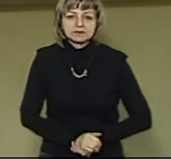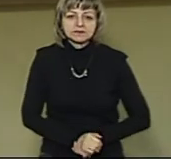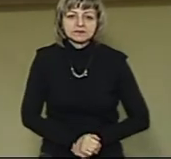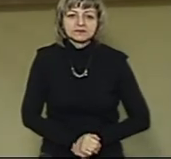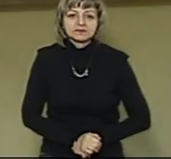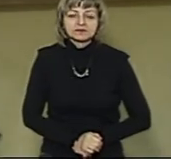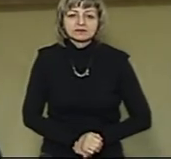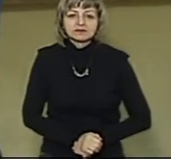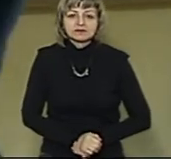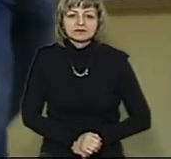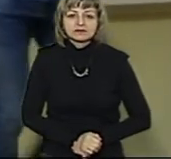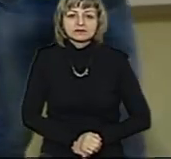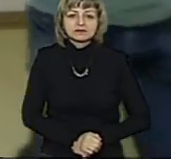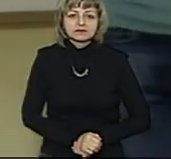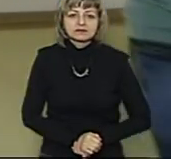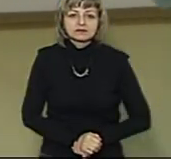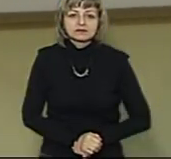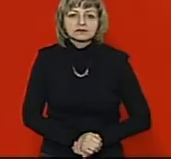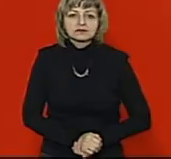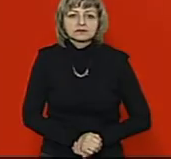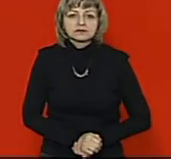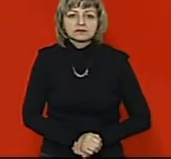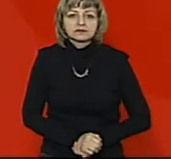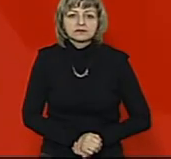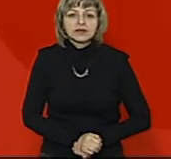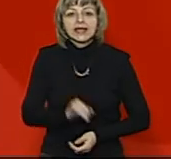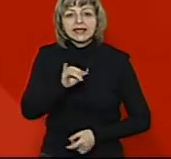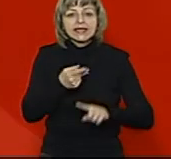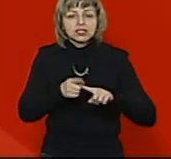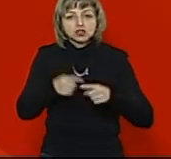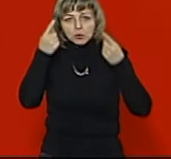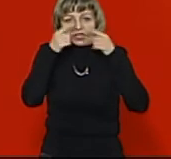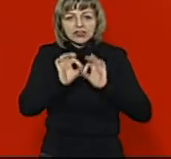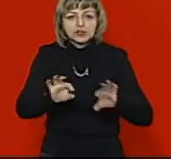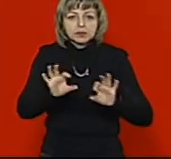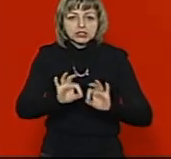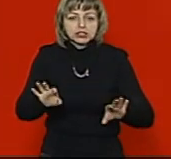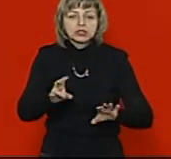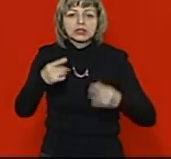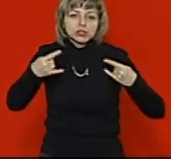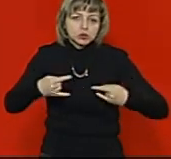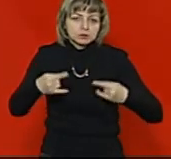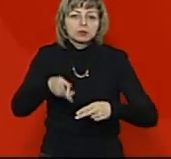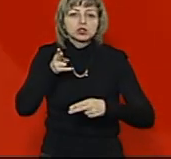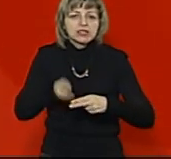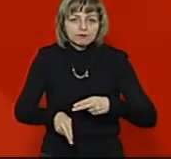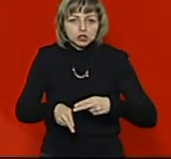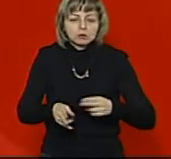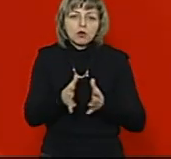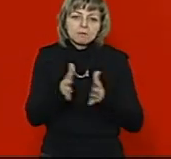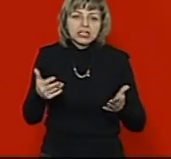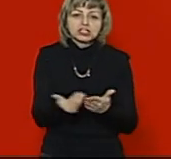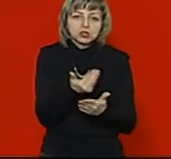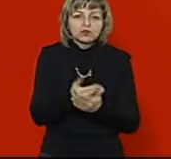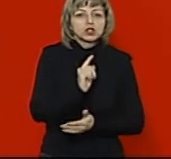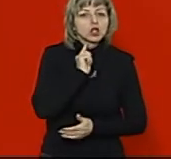Сергій Данилюк. Новини на Суспільному. Луцьк. І на цьому інформаційний випуск на Суспільному завершуємо. Більше